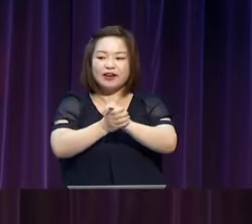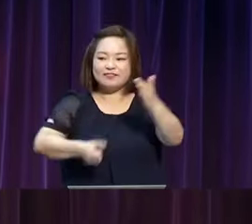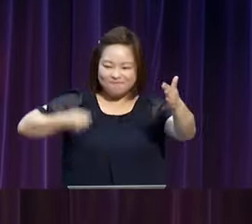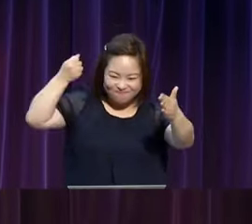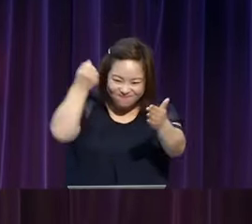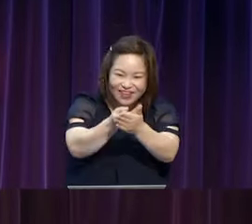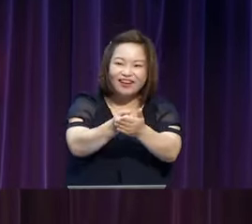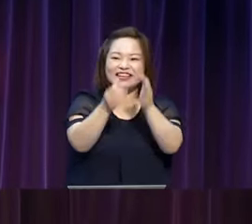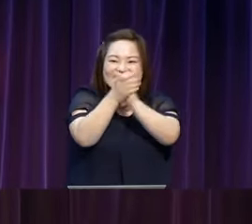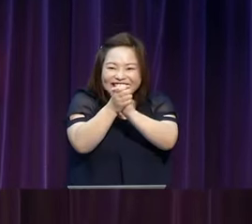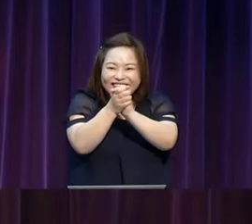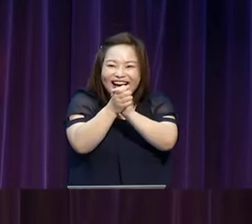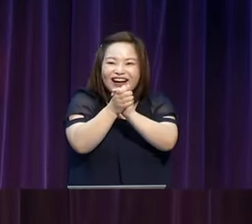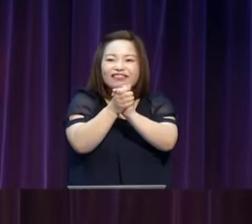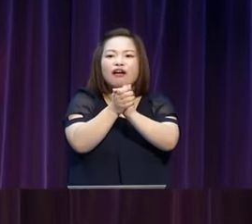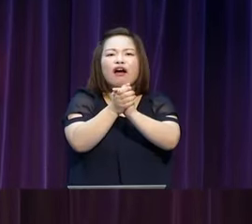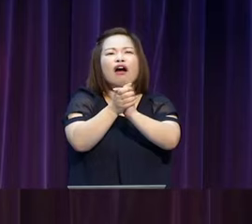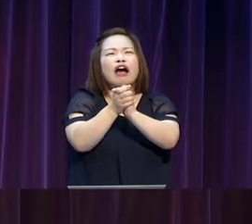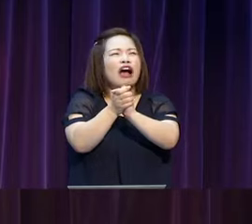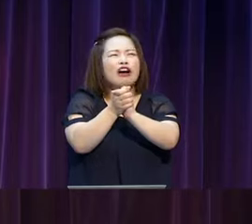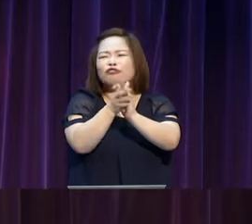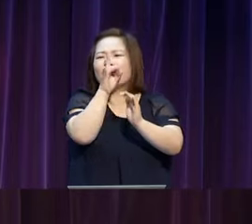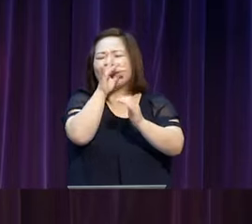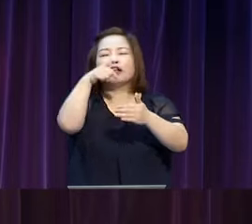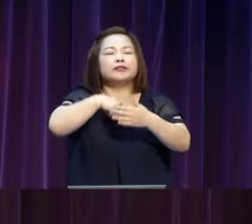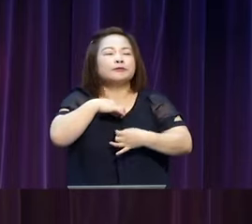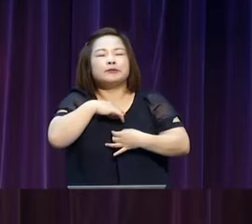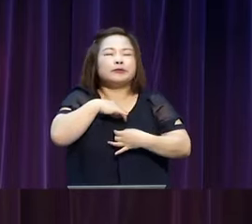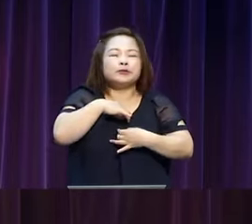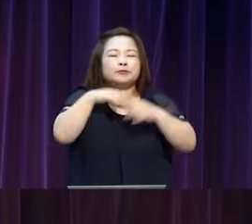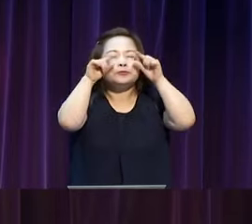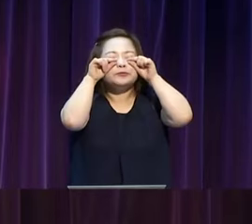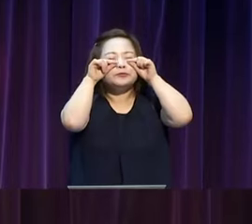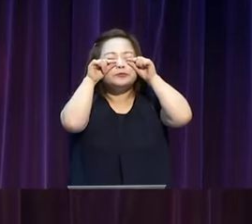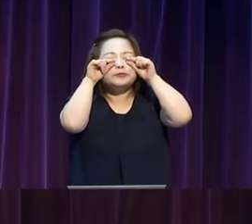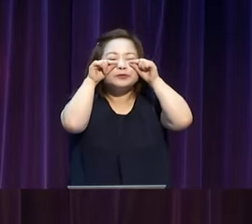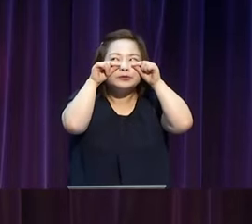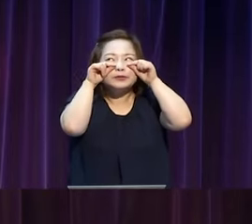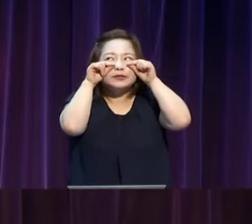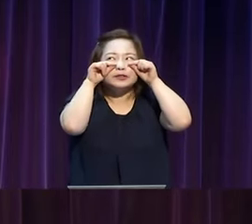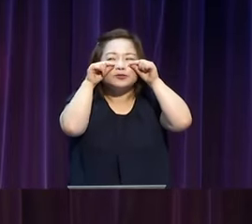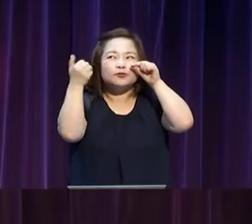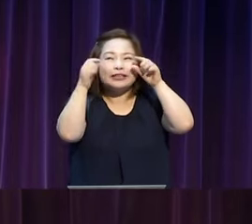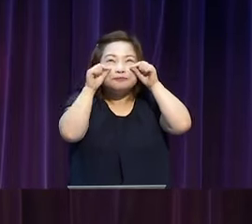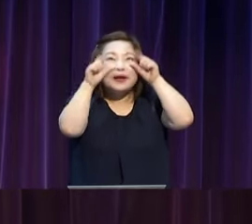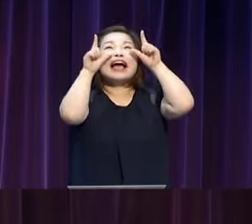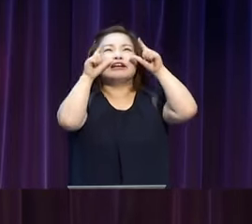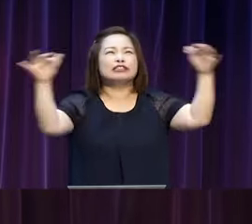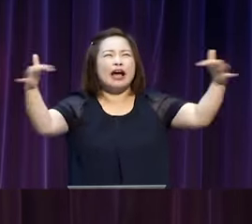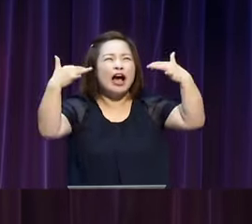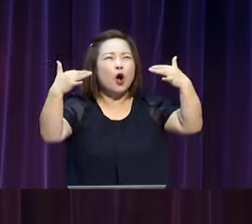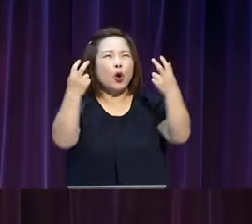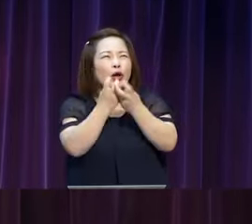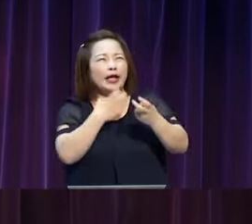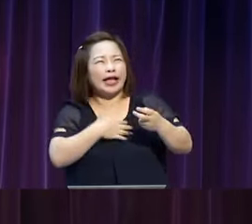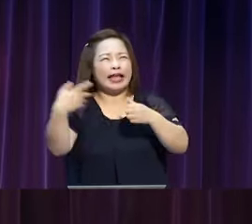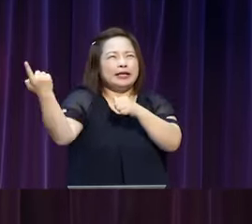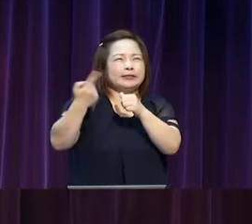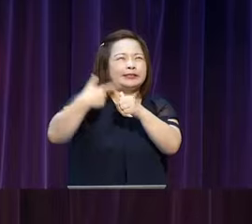하고 기도하는데 기도가 돼요? 눈은 감았는데 다 나 쳐다보겠지. 뭐라고 얘기할 거야.